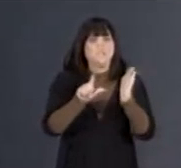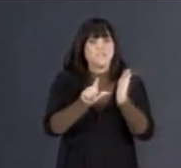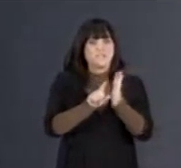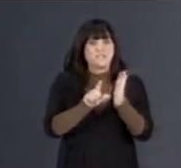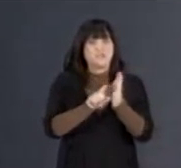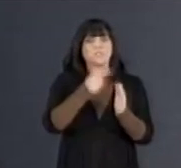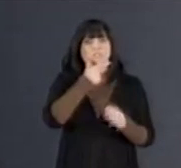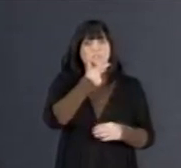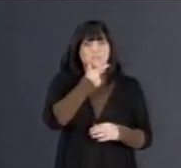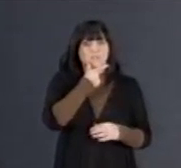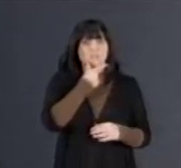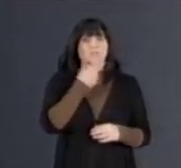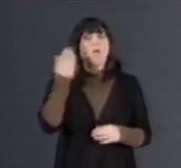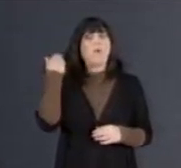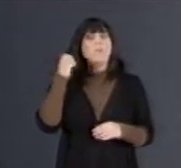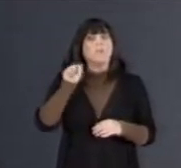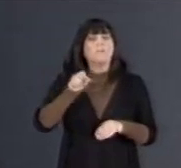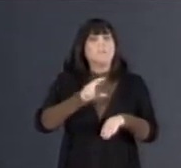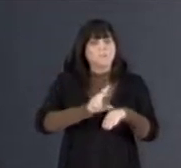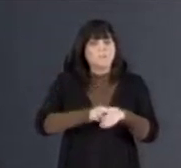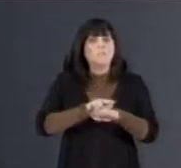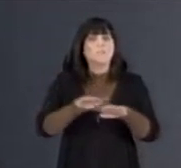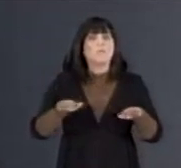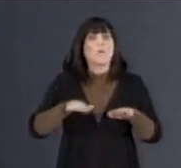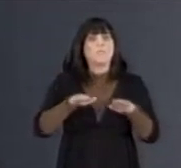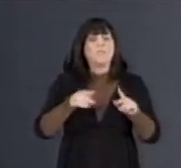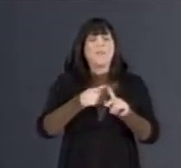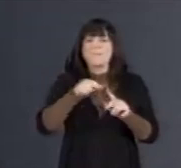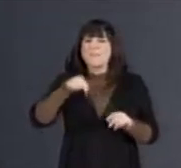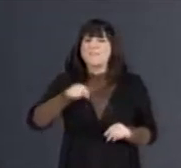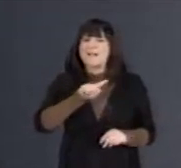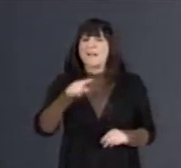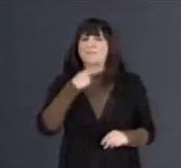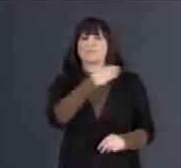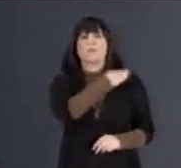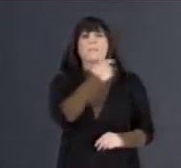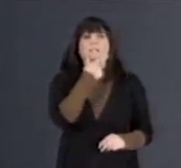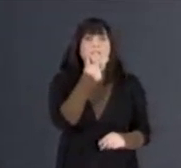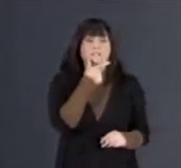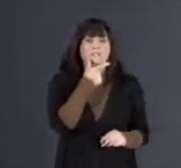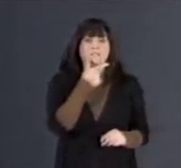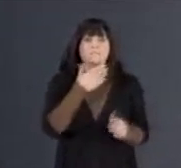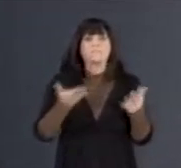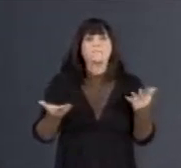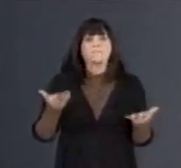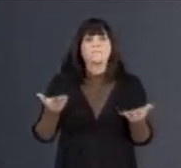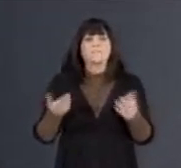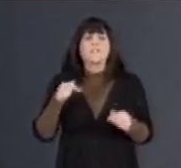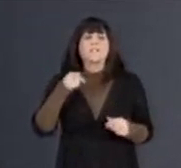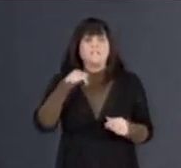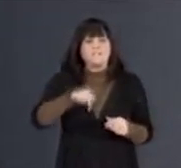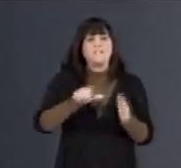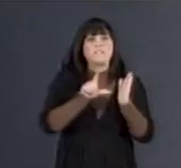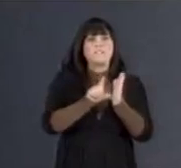ingħliza kħinnu jommu għifjiri ima għifriddin edha posti toħra